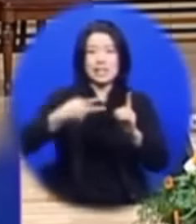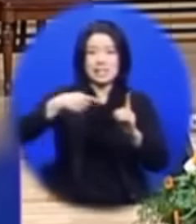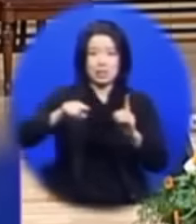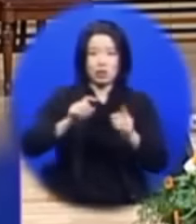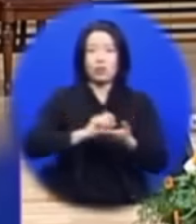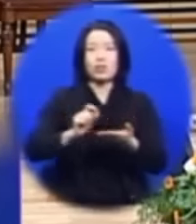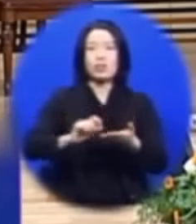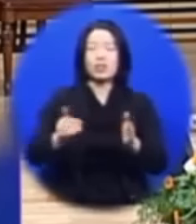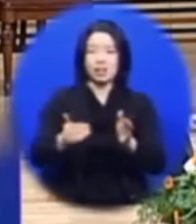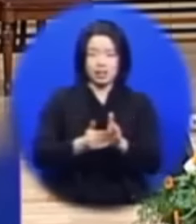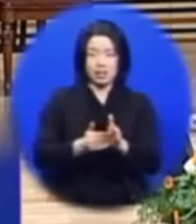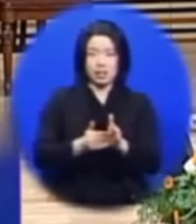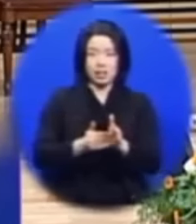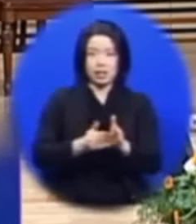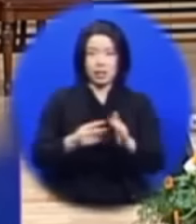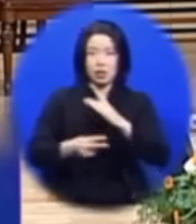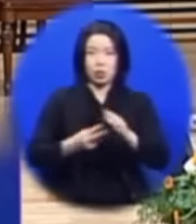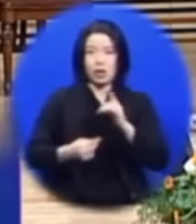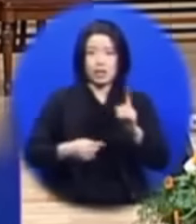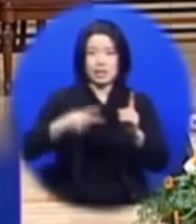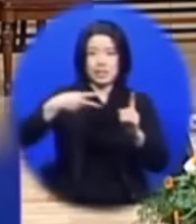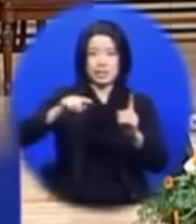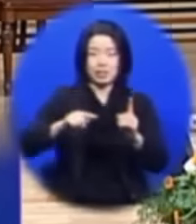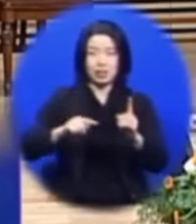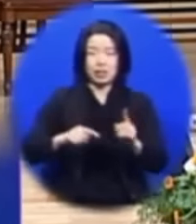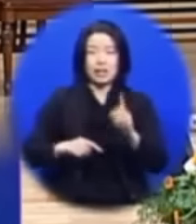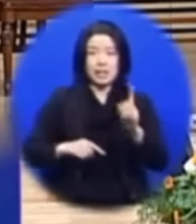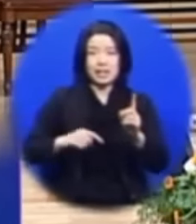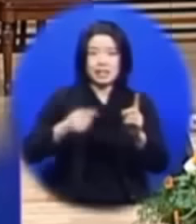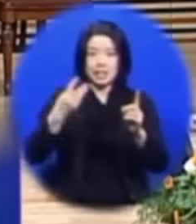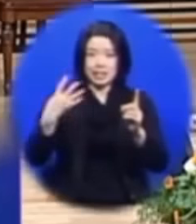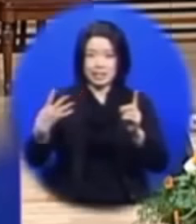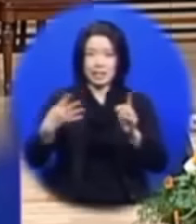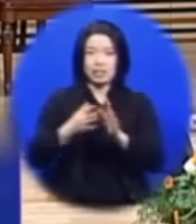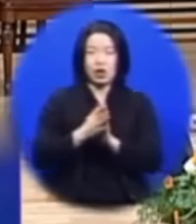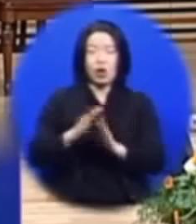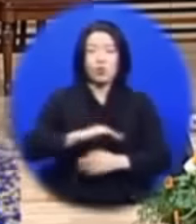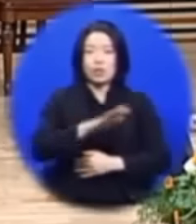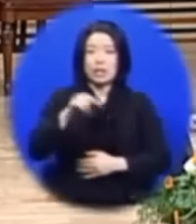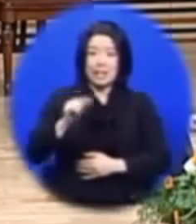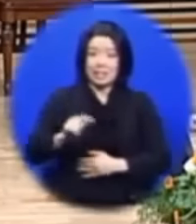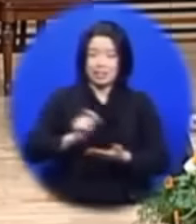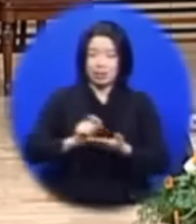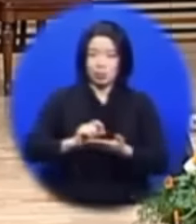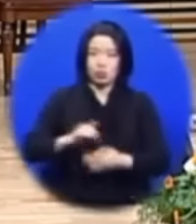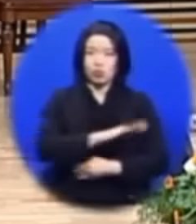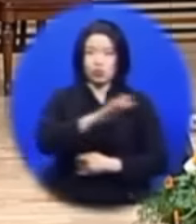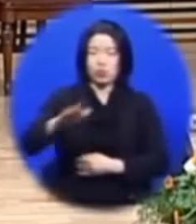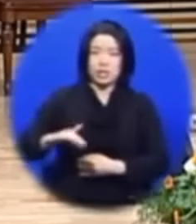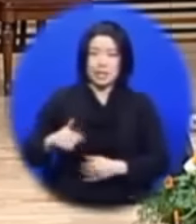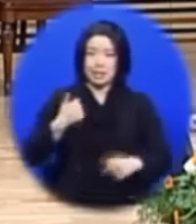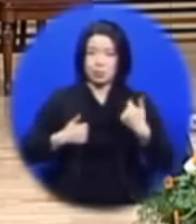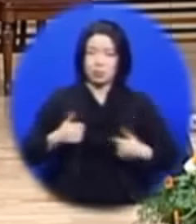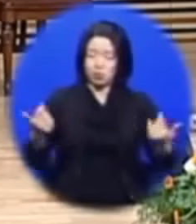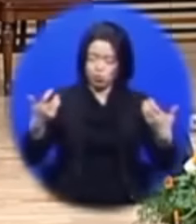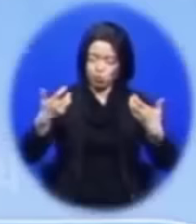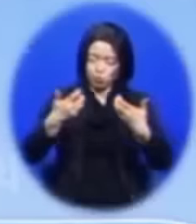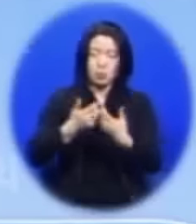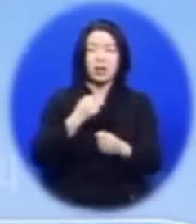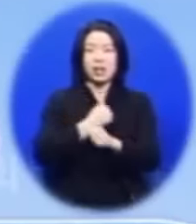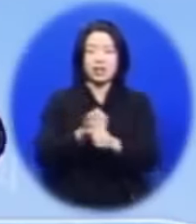아 요한일서 1장 4절에 우리가 이것을은 우리의 기쁨이 충만하게 하려